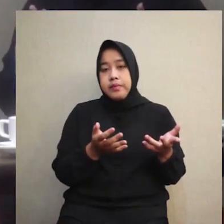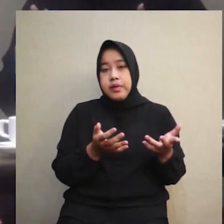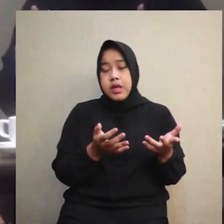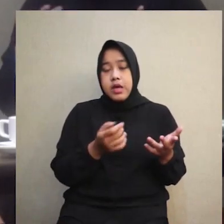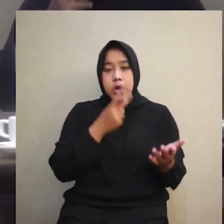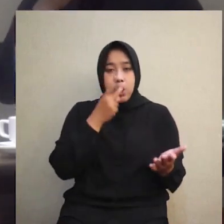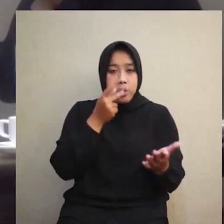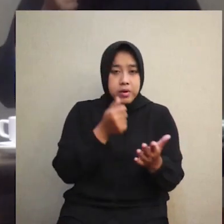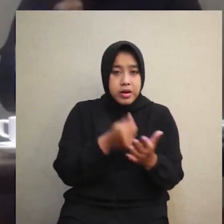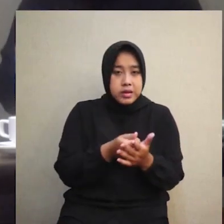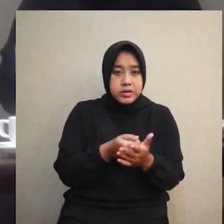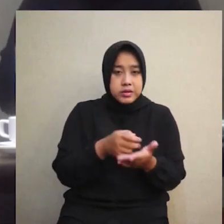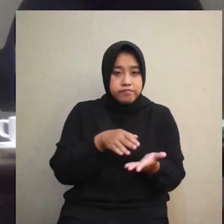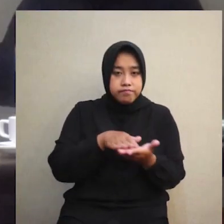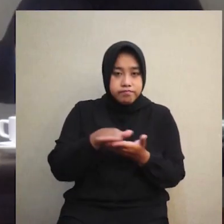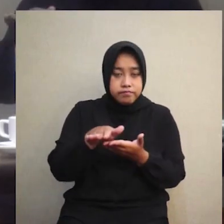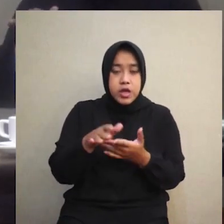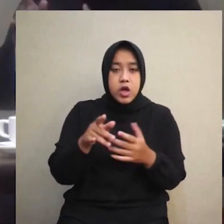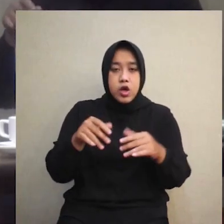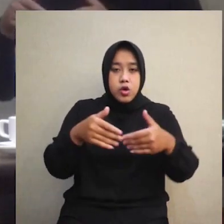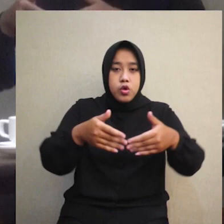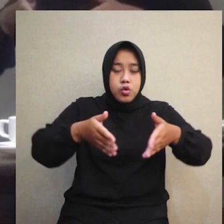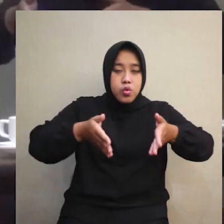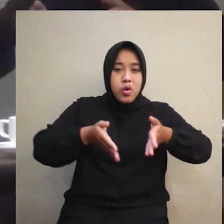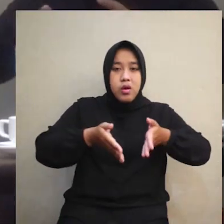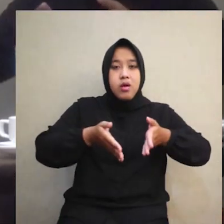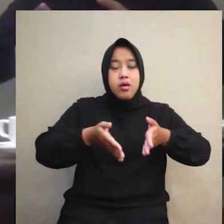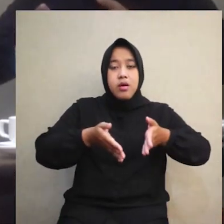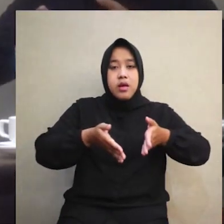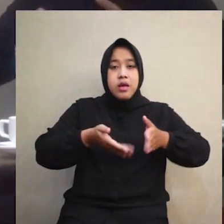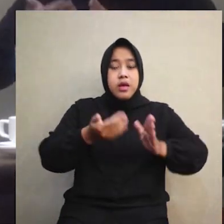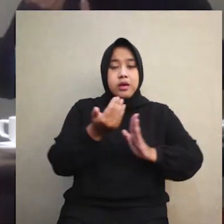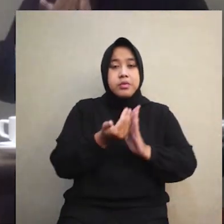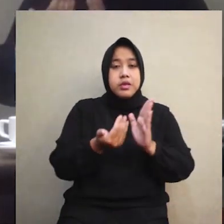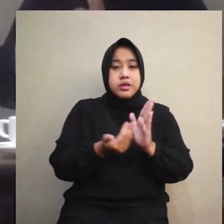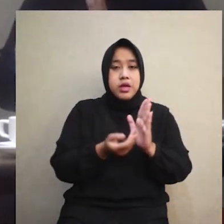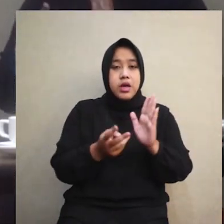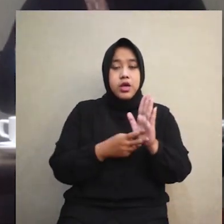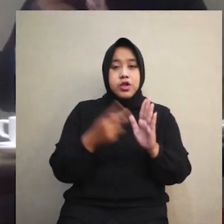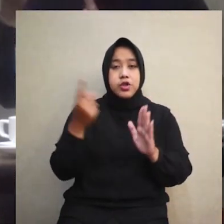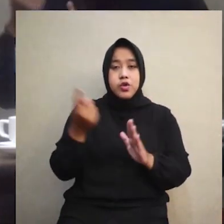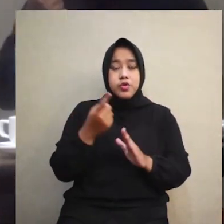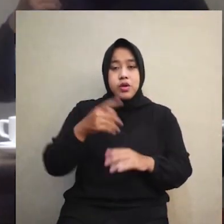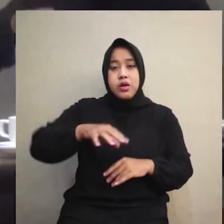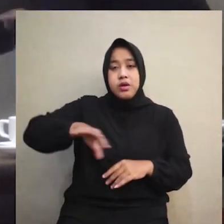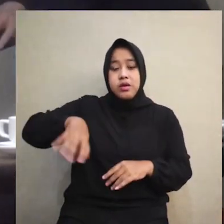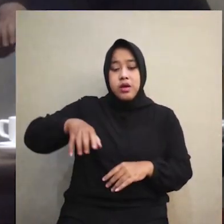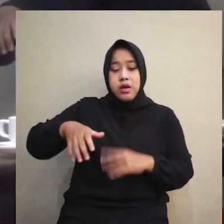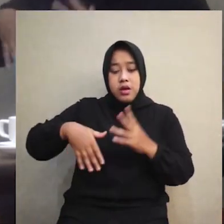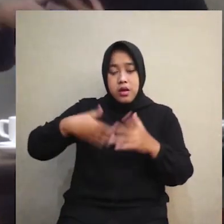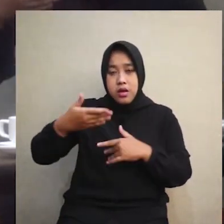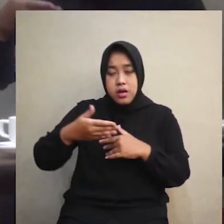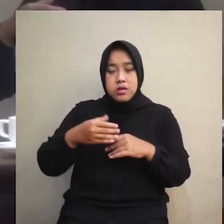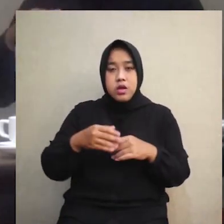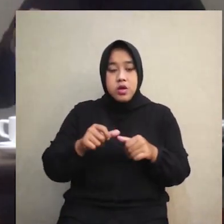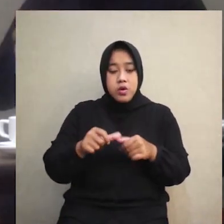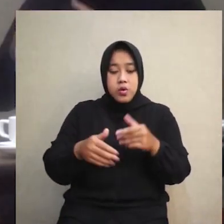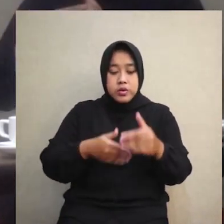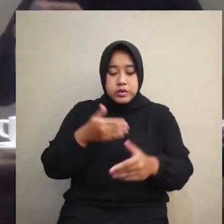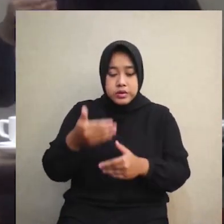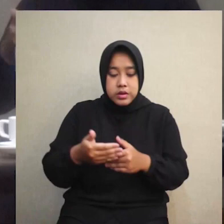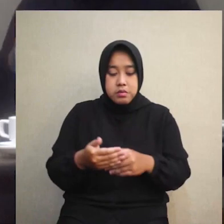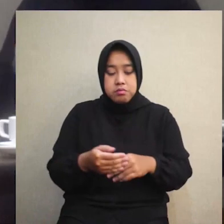rekomendasi-rekomendasi ini ke ruang-ruang kebijakan tingkat nasional dan daerah Kemudian secara konsisten untuk